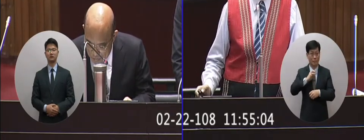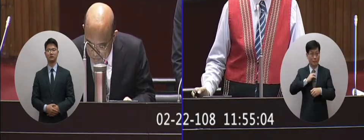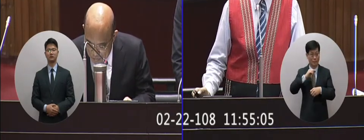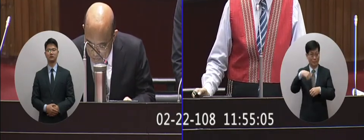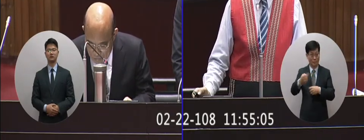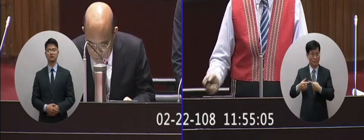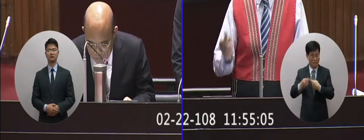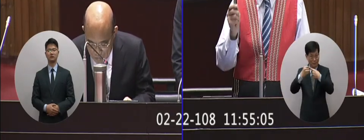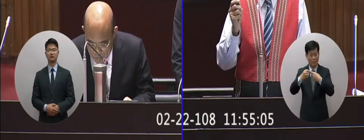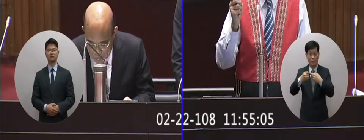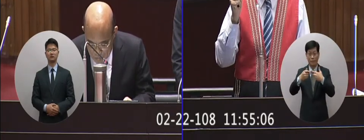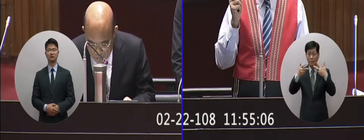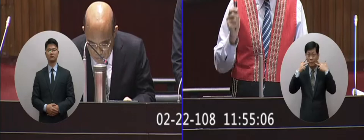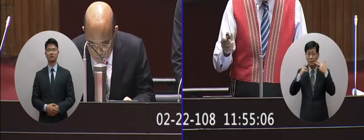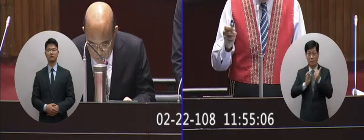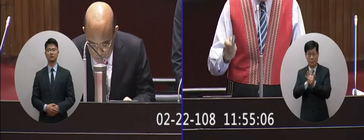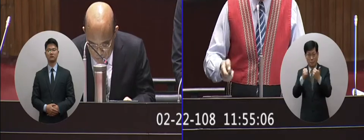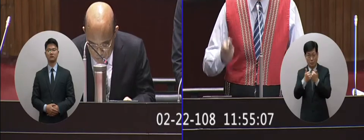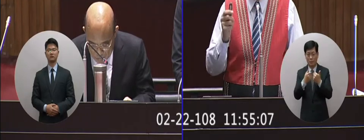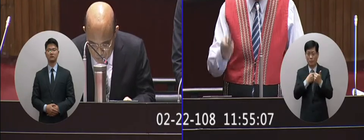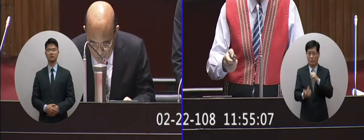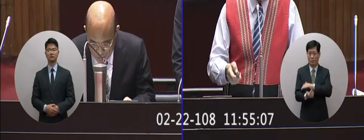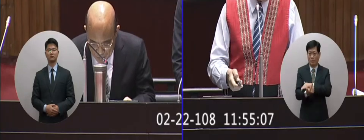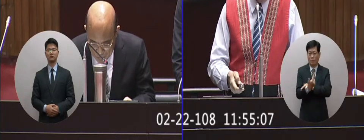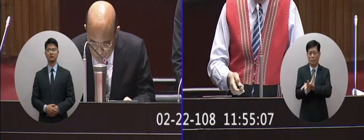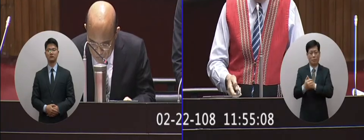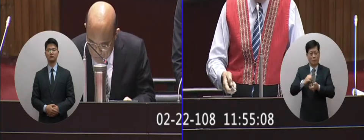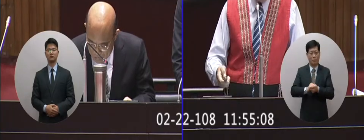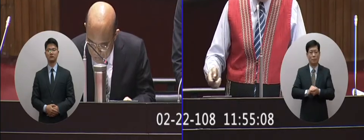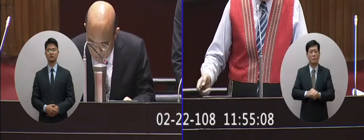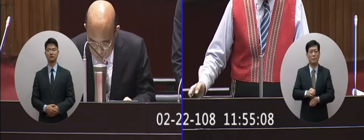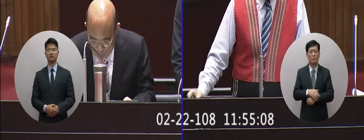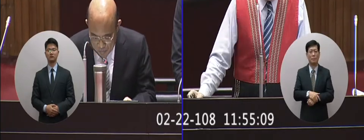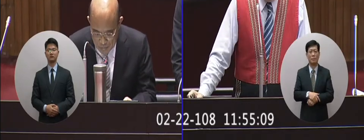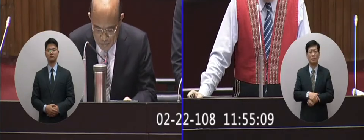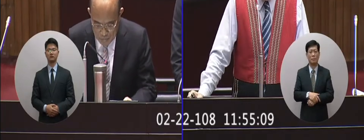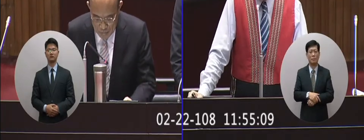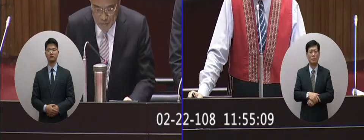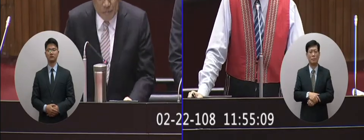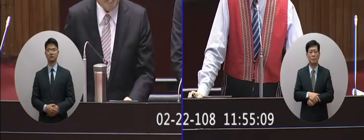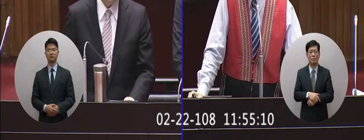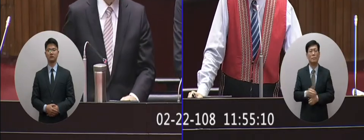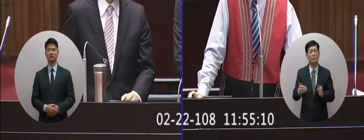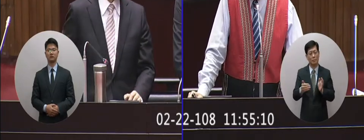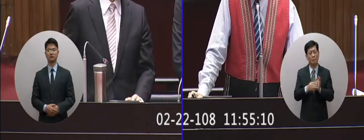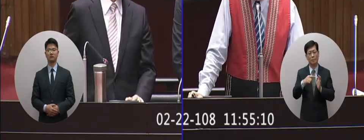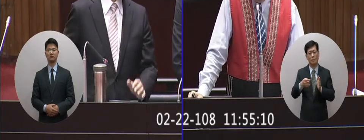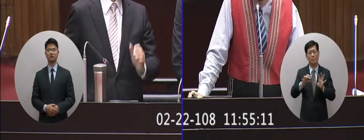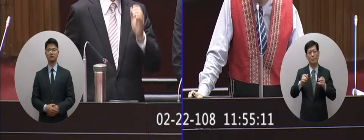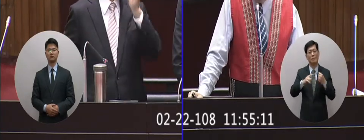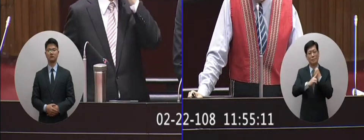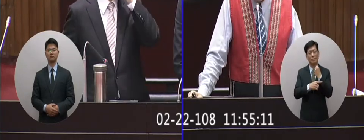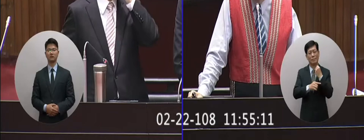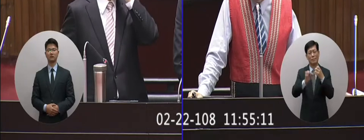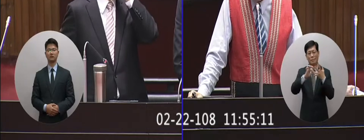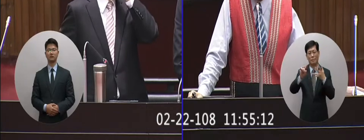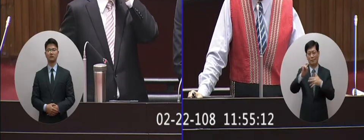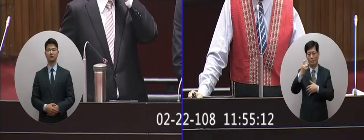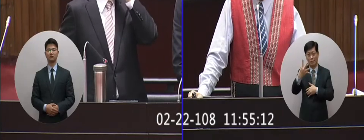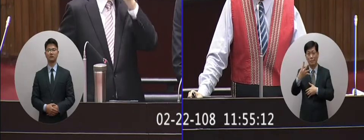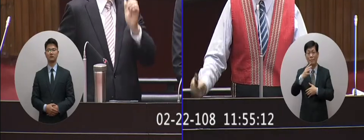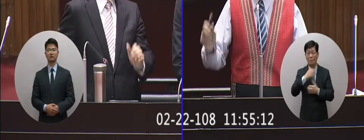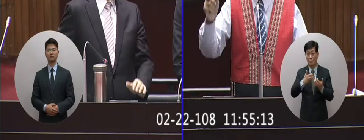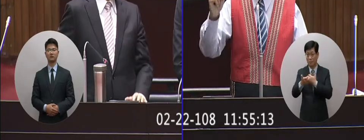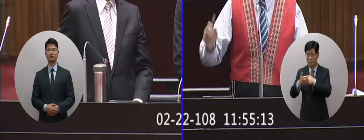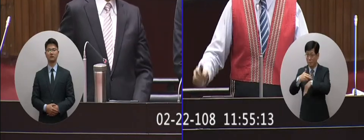的延推会，希望能够很快做最好的一个决定。好，我们看这个土地法第十四条划定